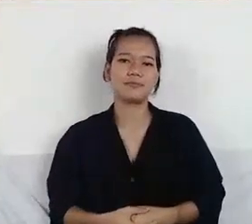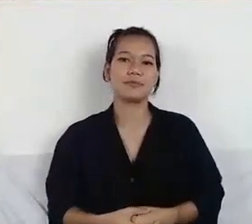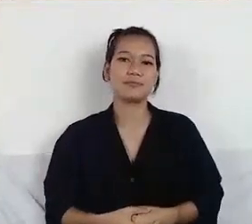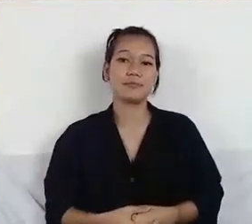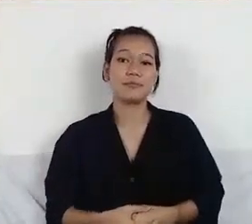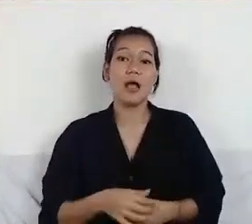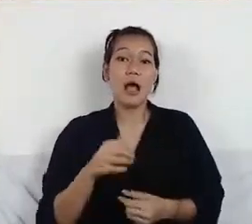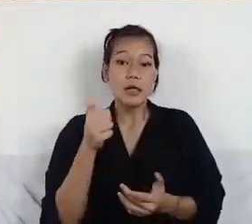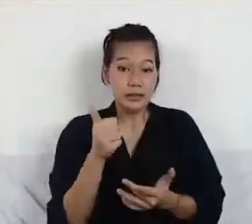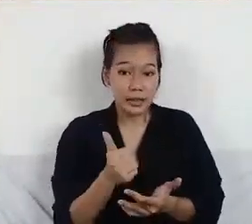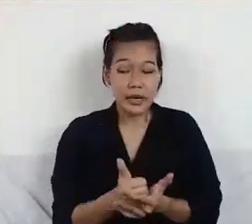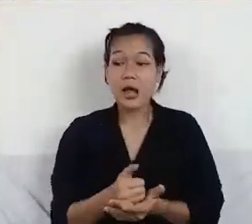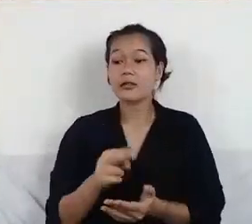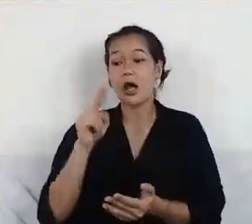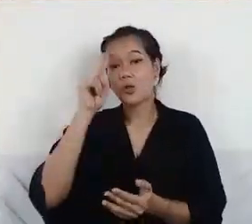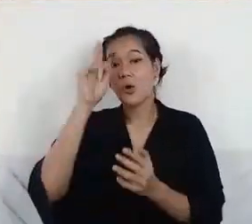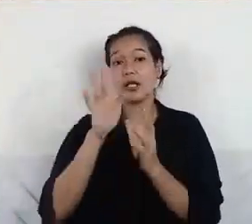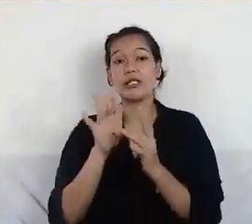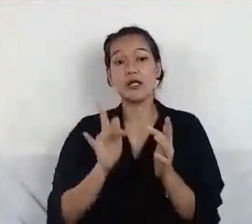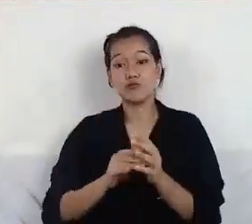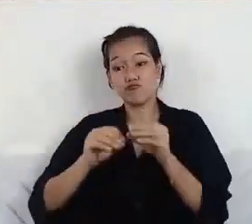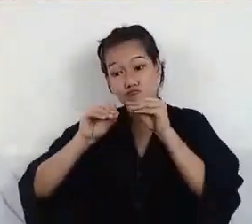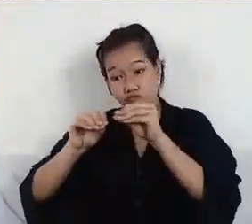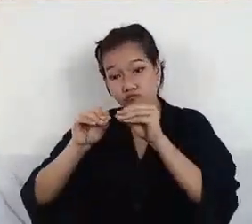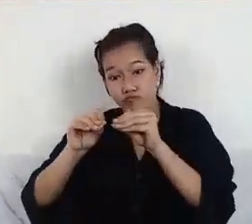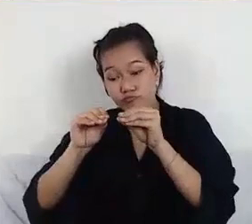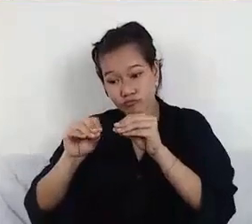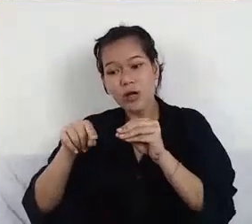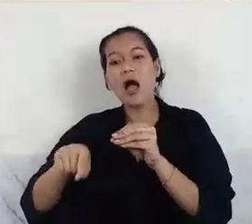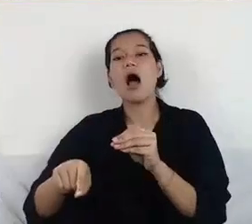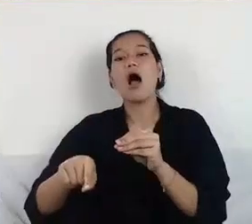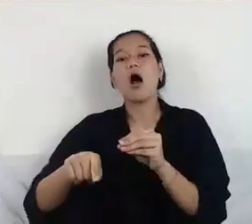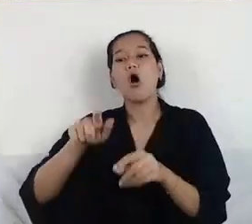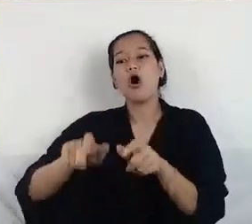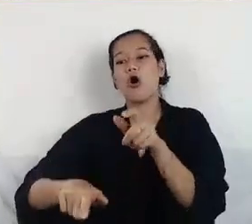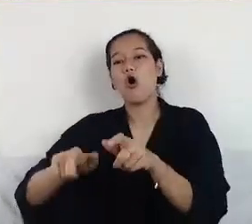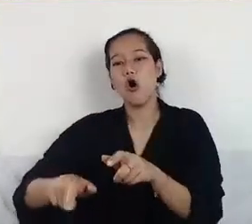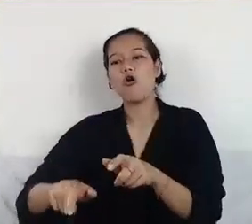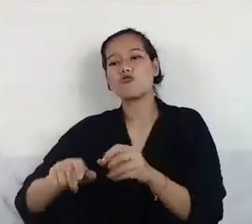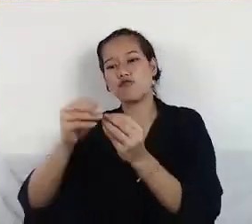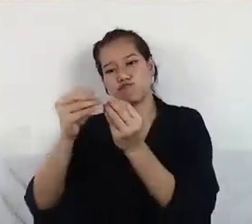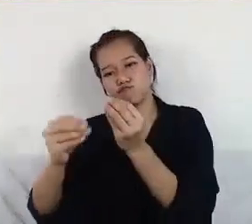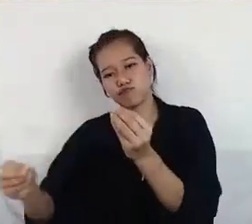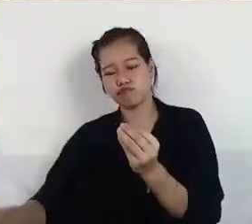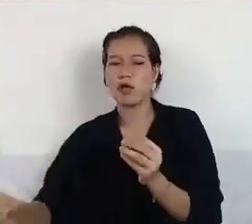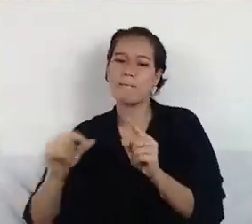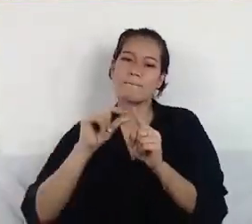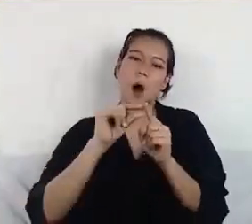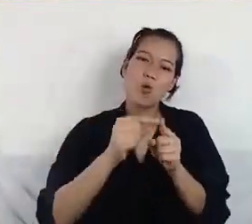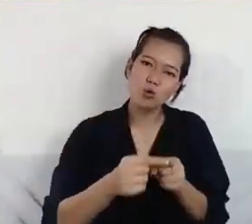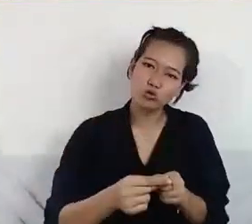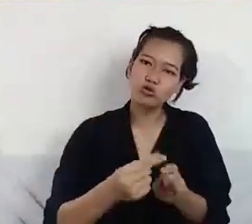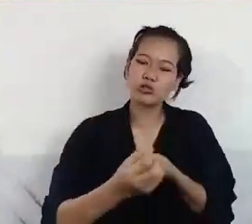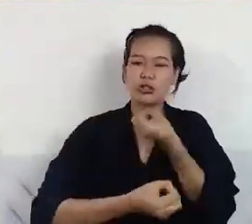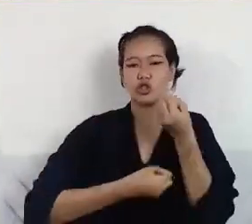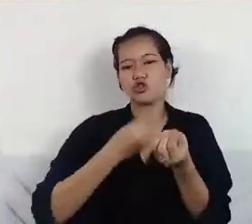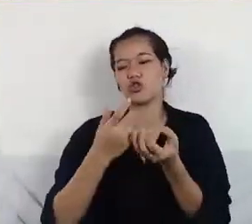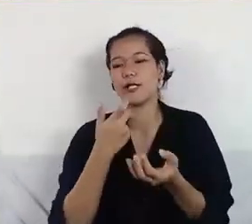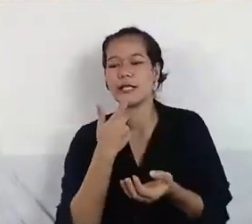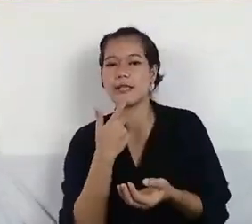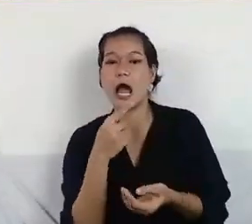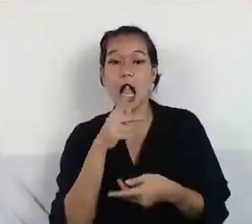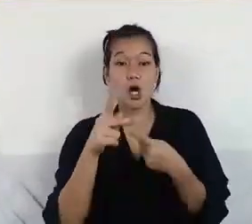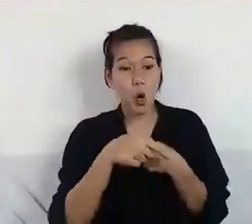Dan rupanya ajaran Yesus ini memang dilanjutkan oleh rasul-rasul yang lain, gitu kan? Paulus berbicara tentang seandainya kamu